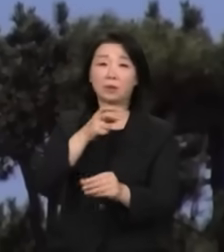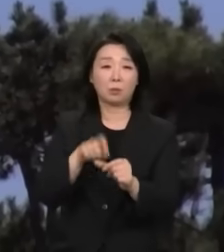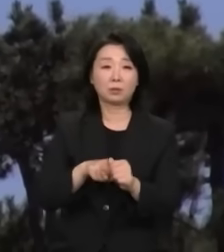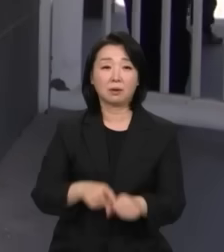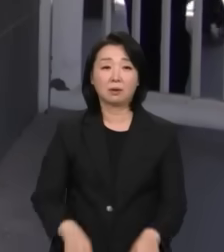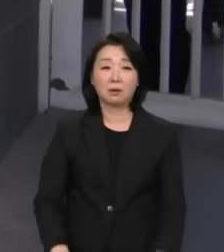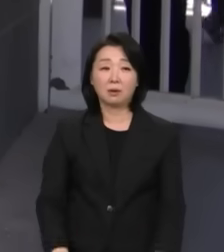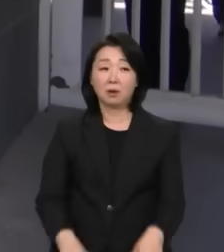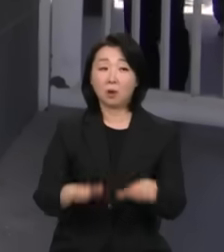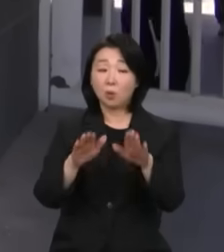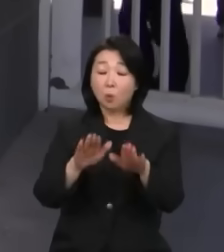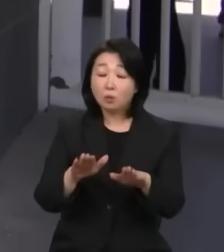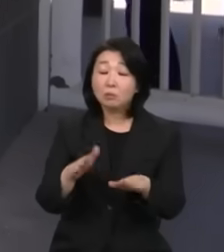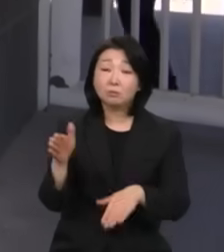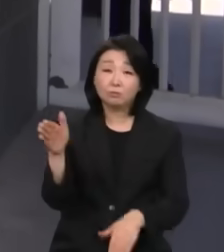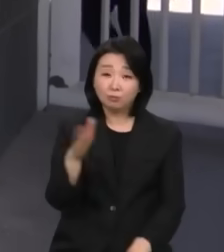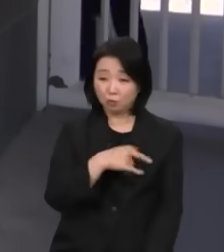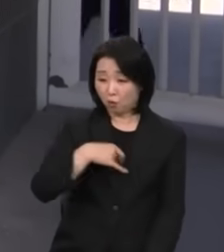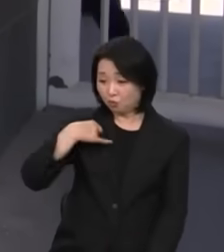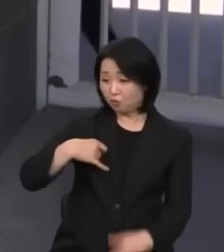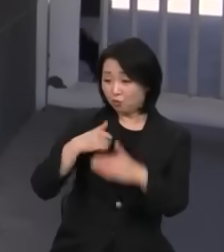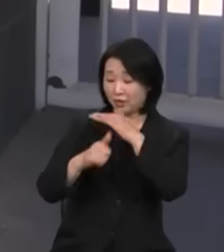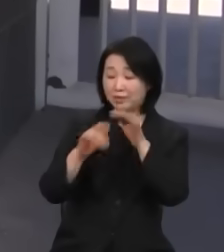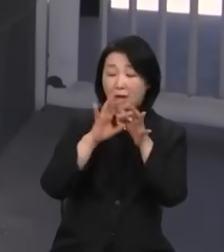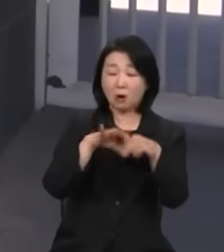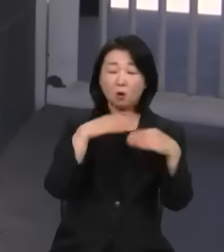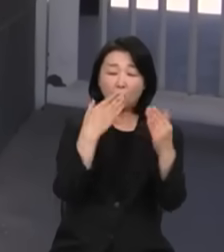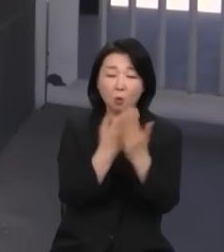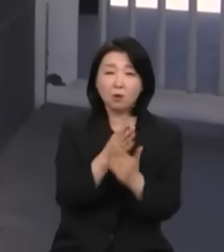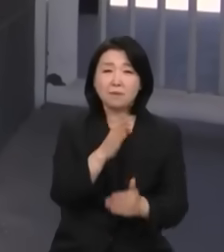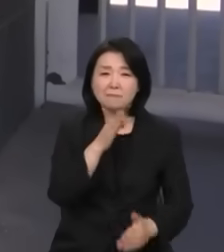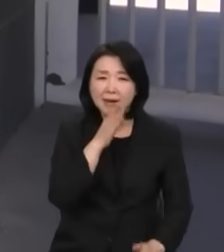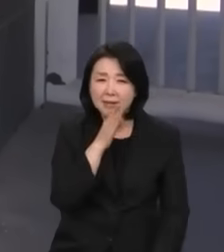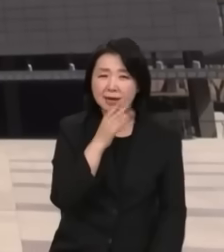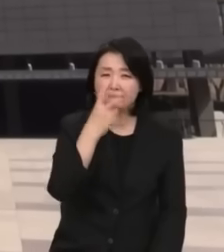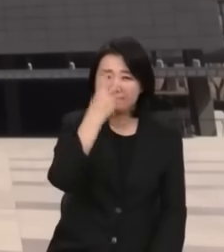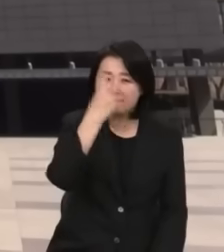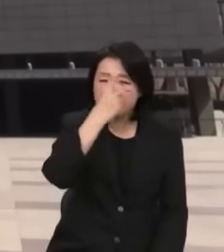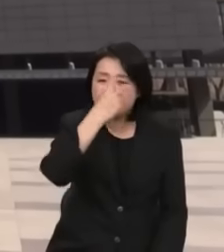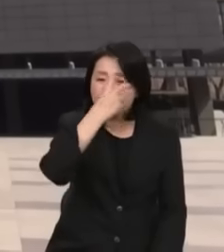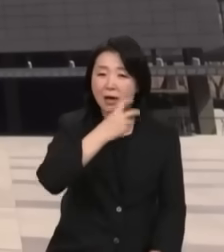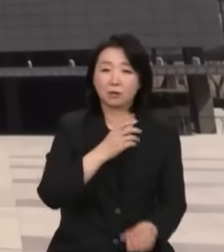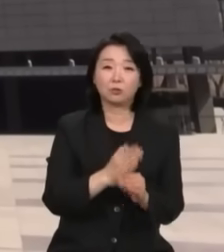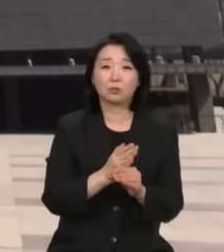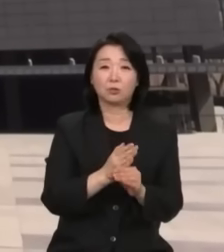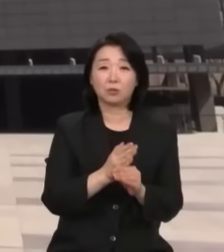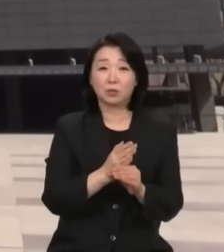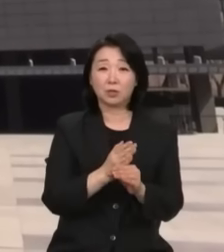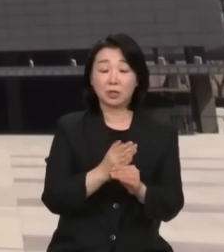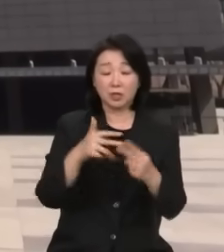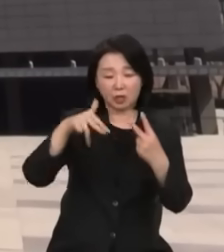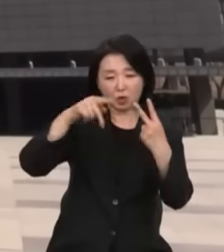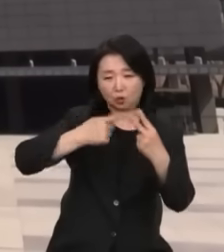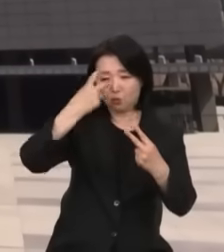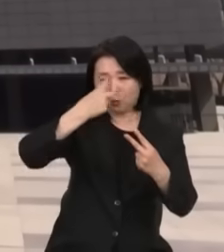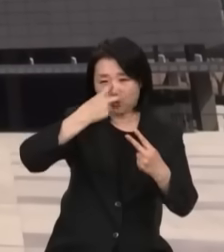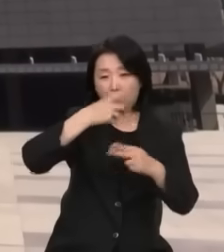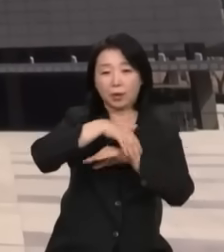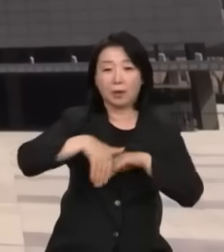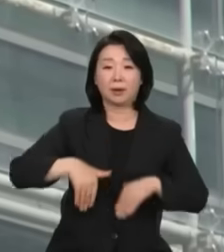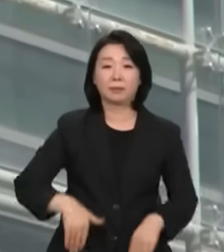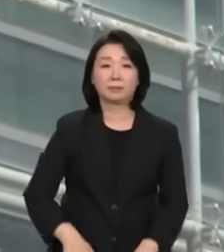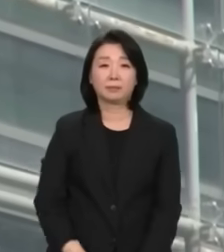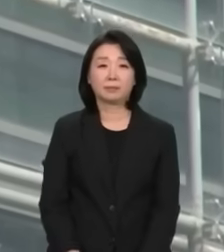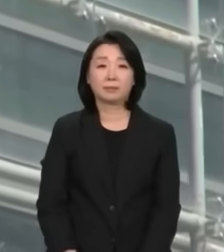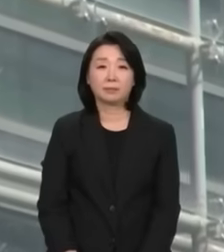오늘부터 주중대사관 관계자 등을 상대로 사실관계 확인에 들어가는데 적어도 2주는 조사가 진행될 걸로